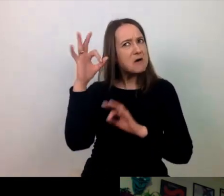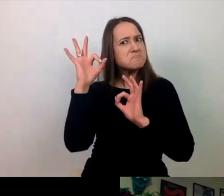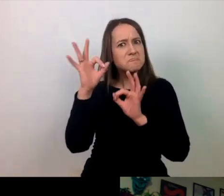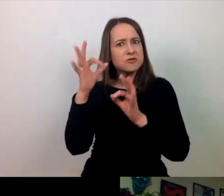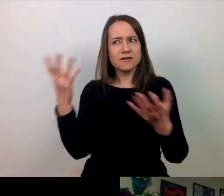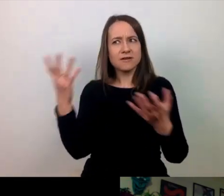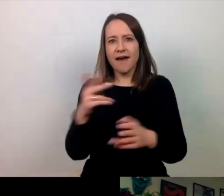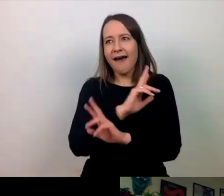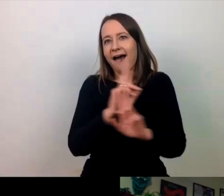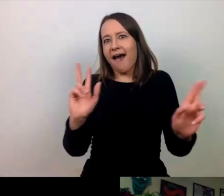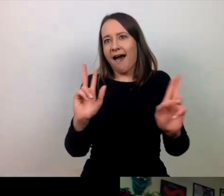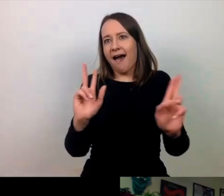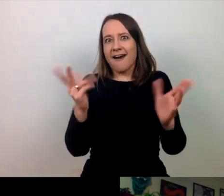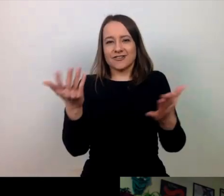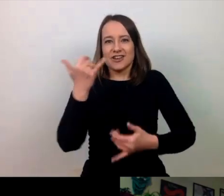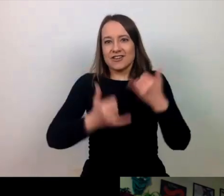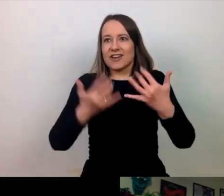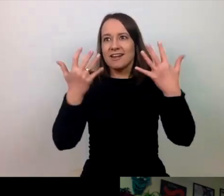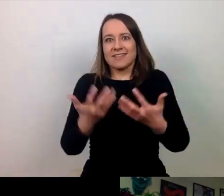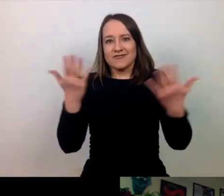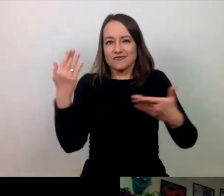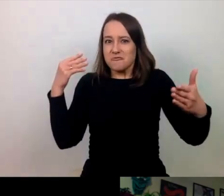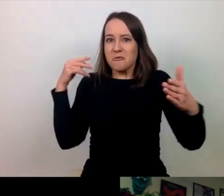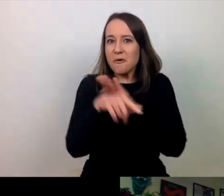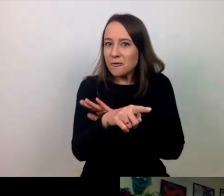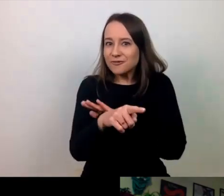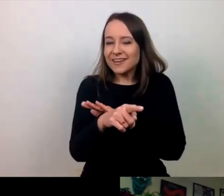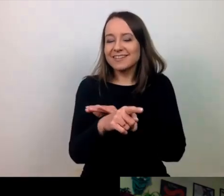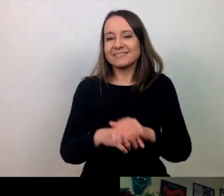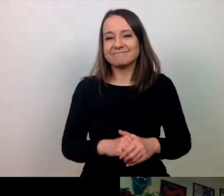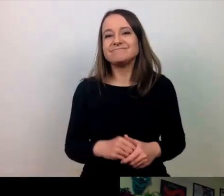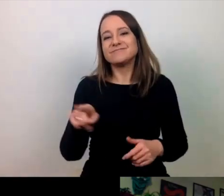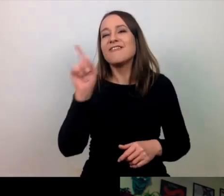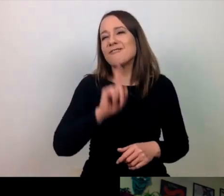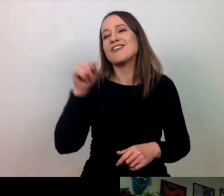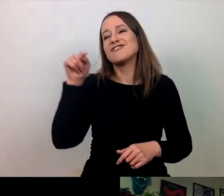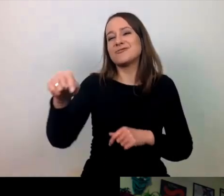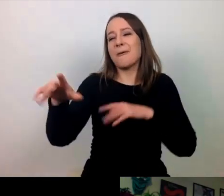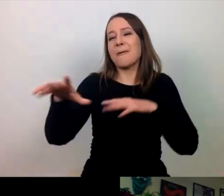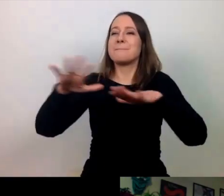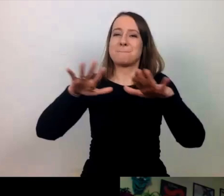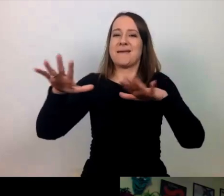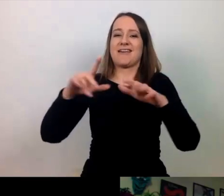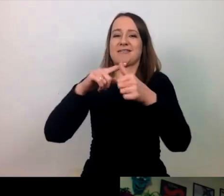gdzieś, jeśli ma już uciekać, to jednak w takie rejony.